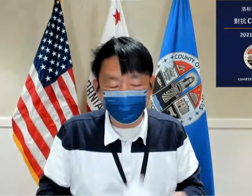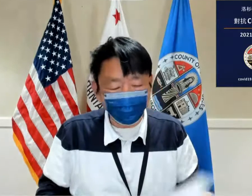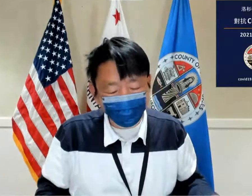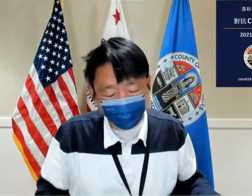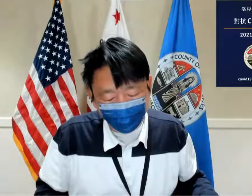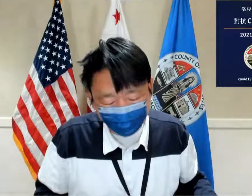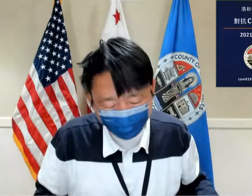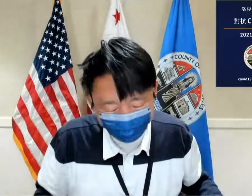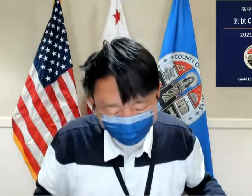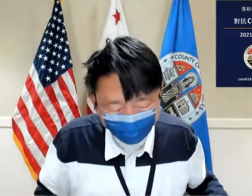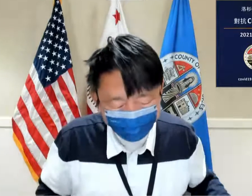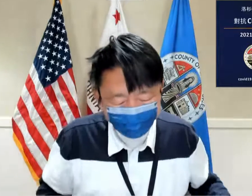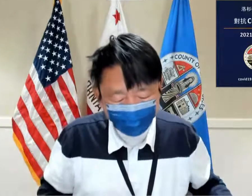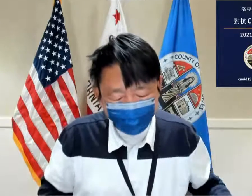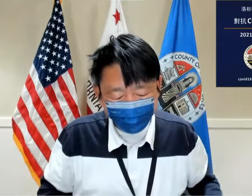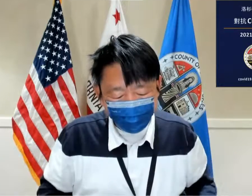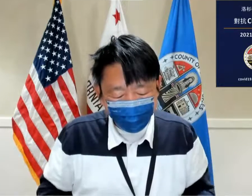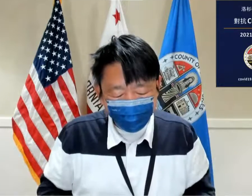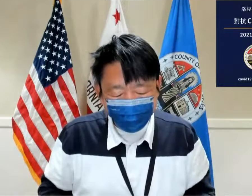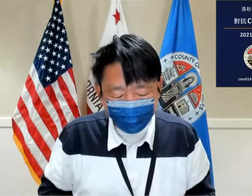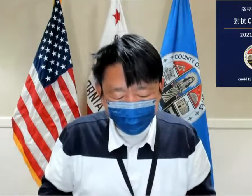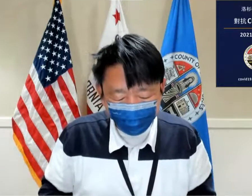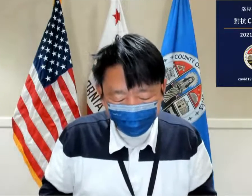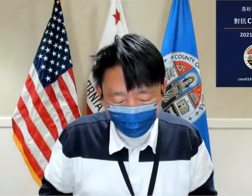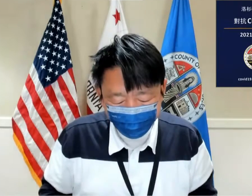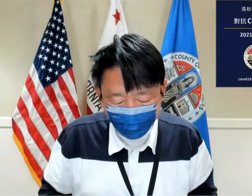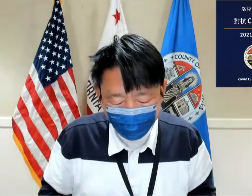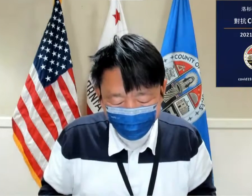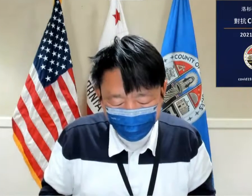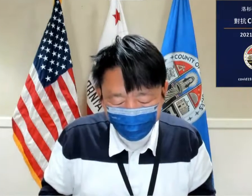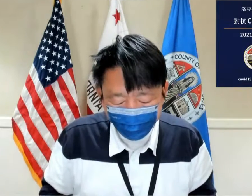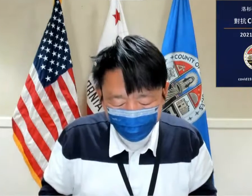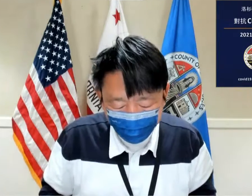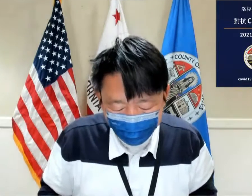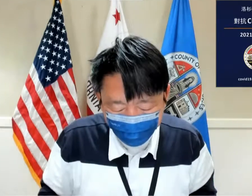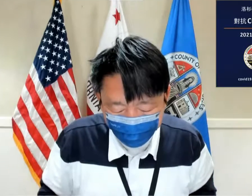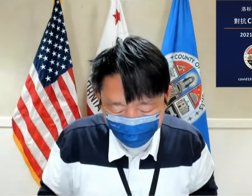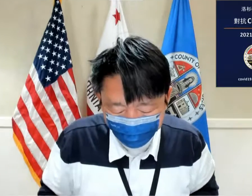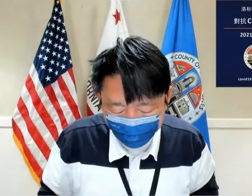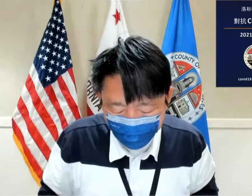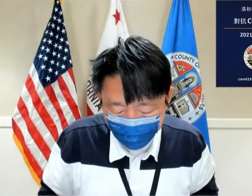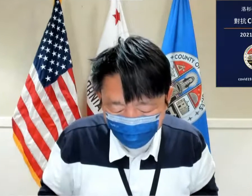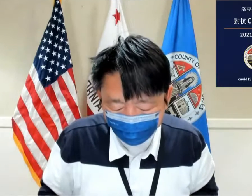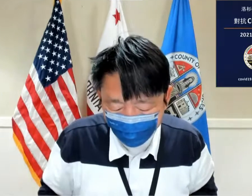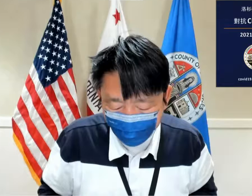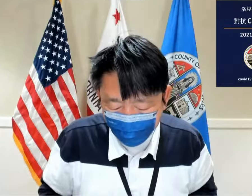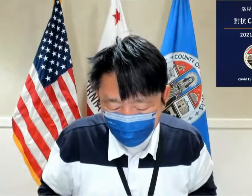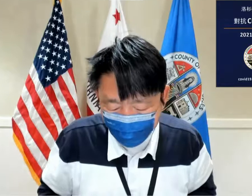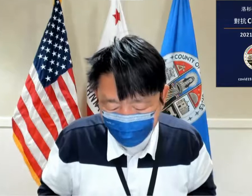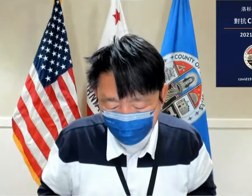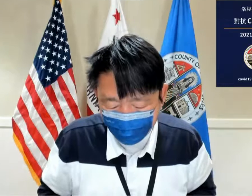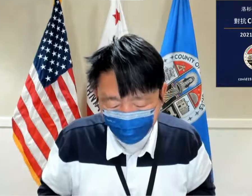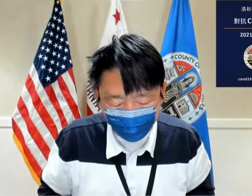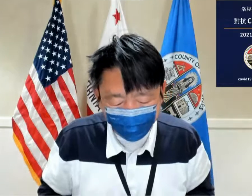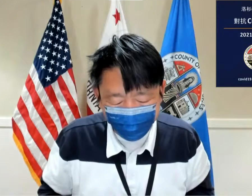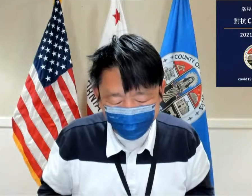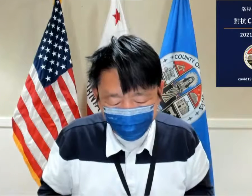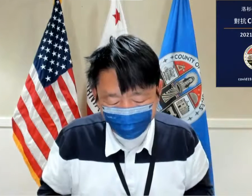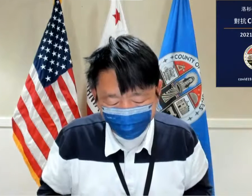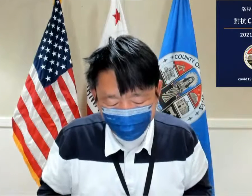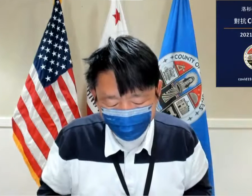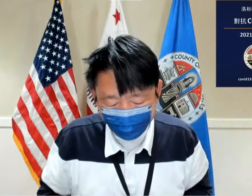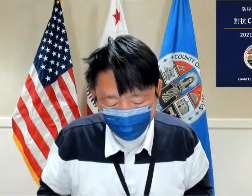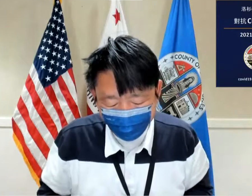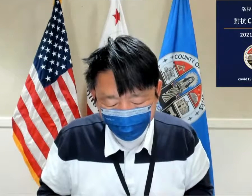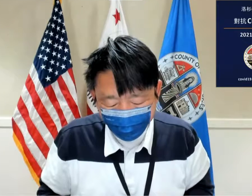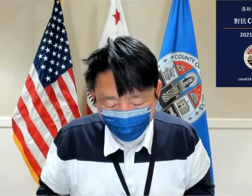上报公共卫生局。再次强调，企业和各部门之间必须遵守所有安全规